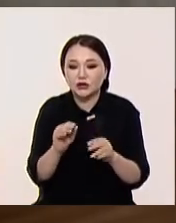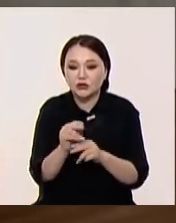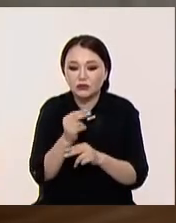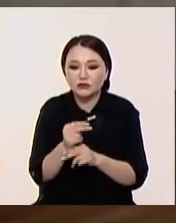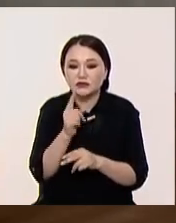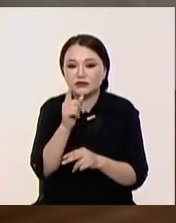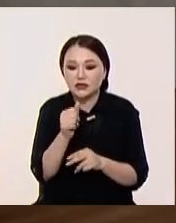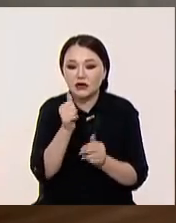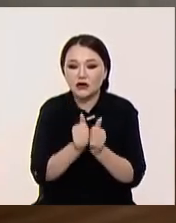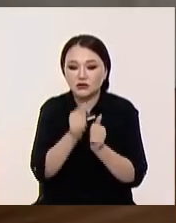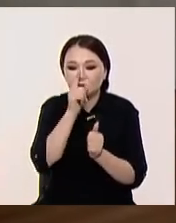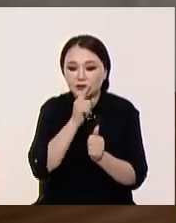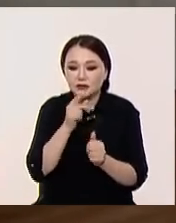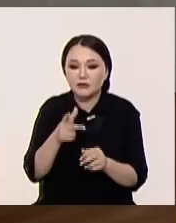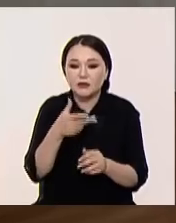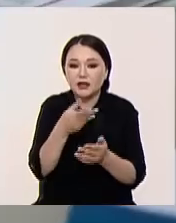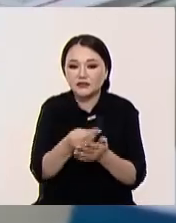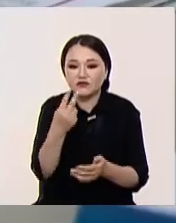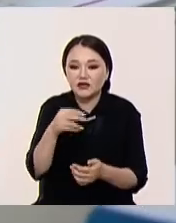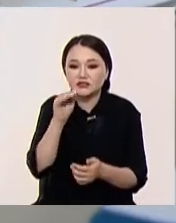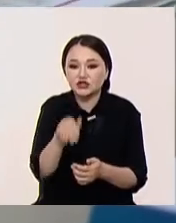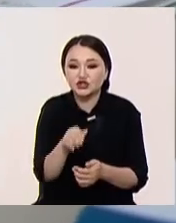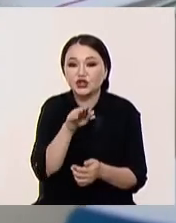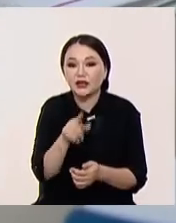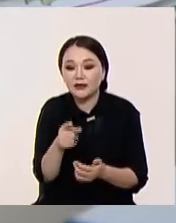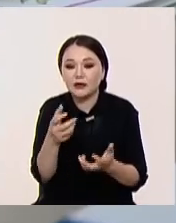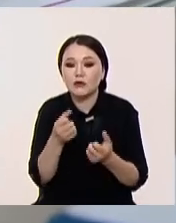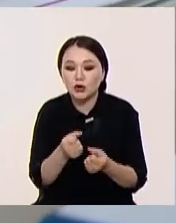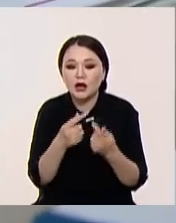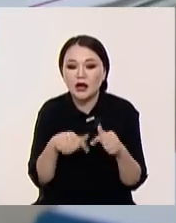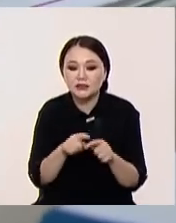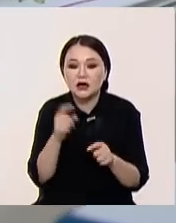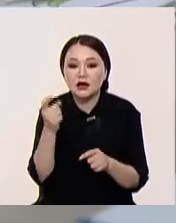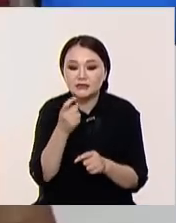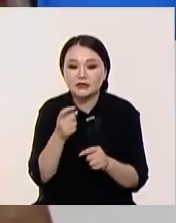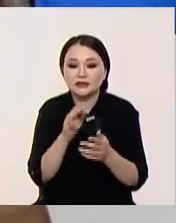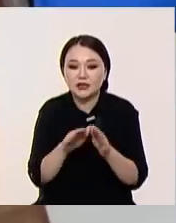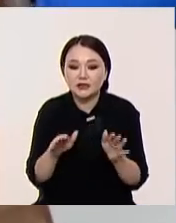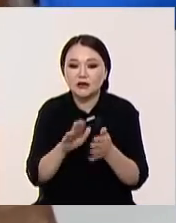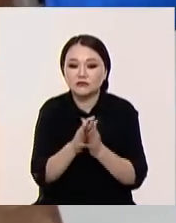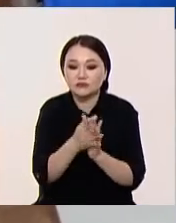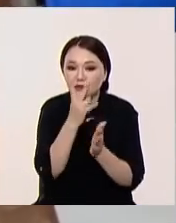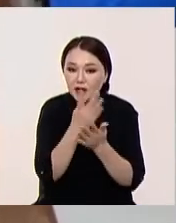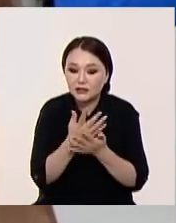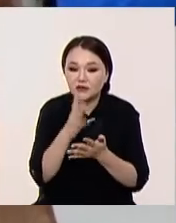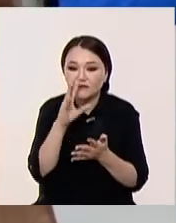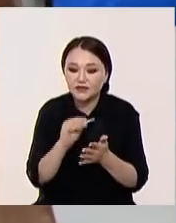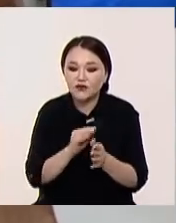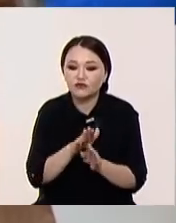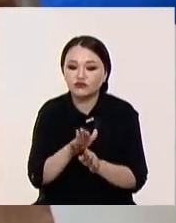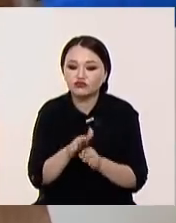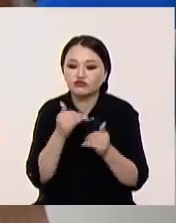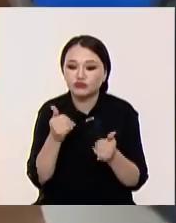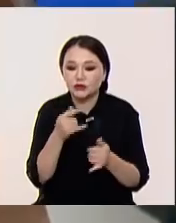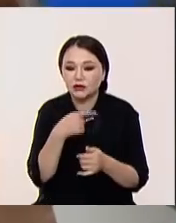даярлаган үчүн ай сайын окуу акысына 20,000 теңге алат экен. Ал мекеме ээси балаларга келисим шартта көрсөтүлгөн жагдайлардын баары